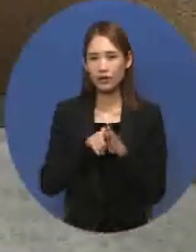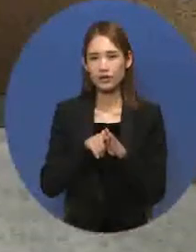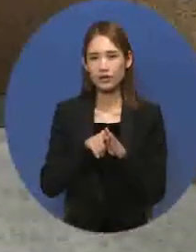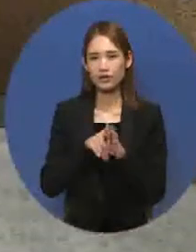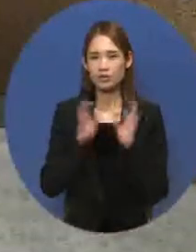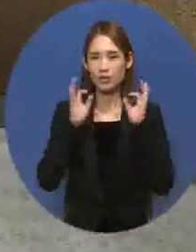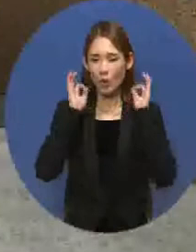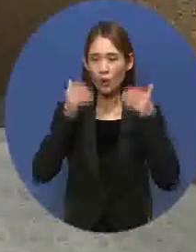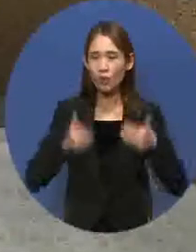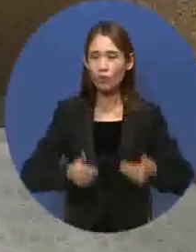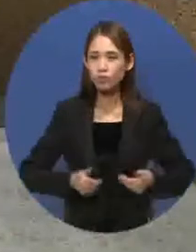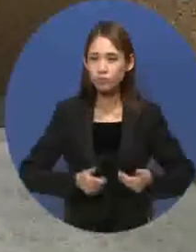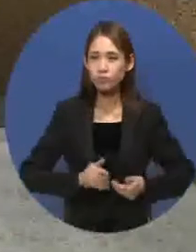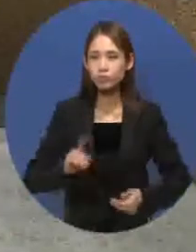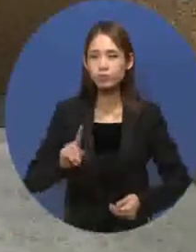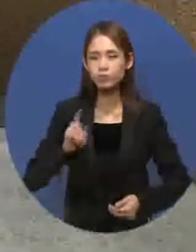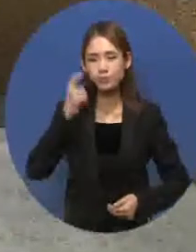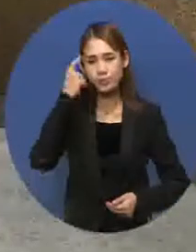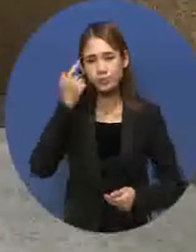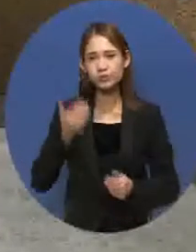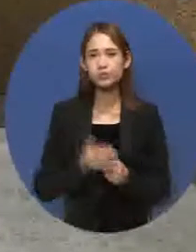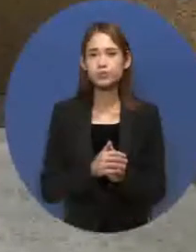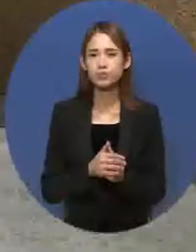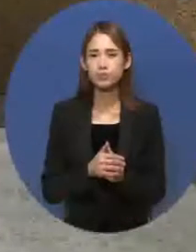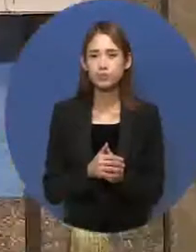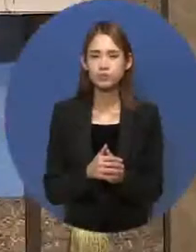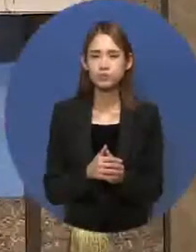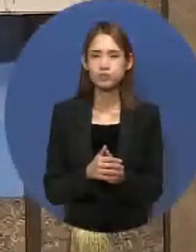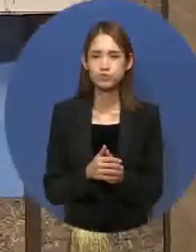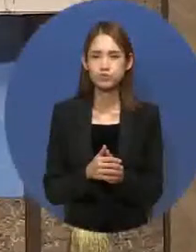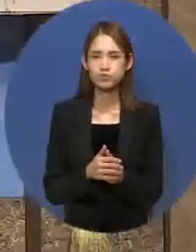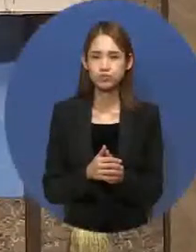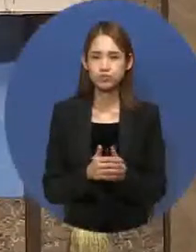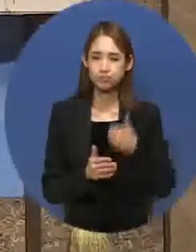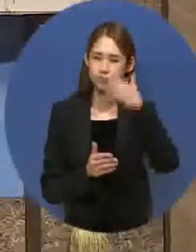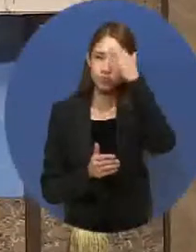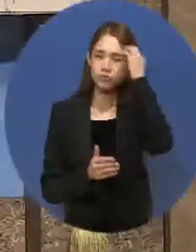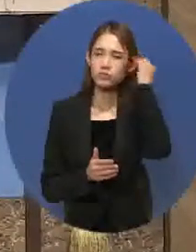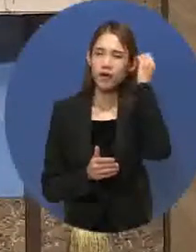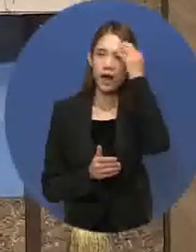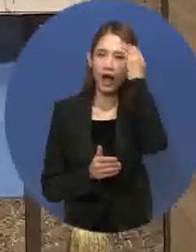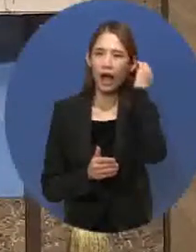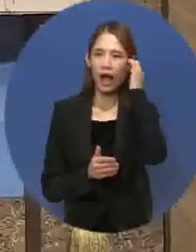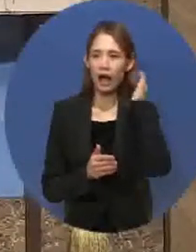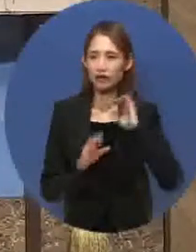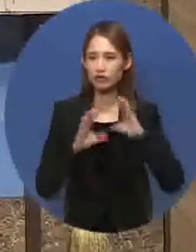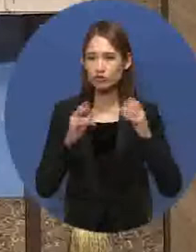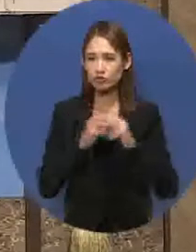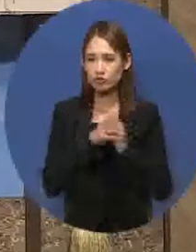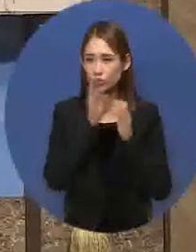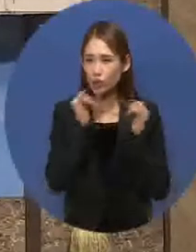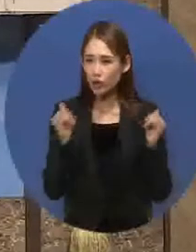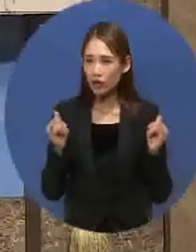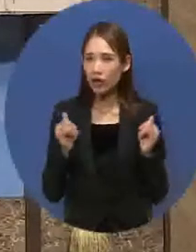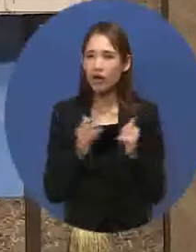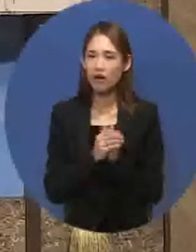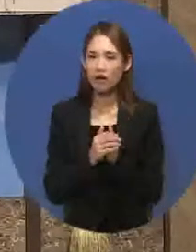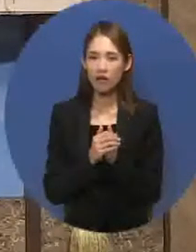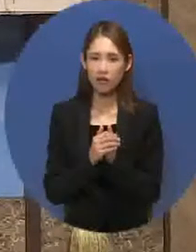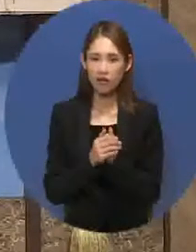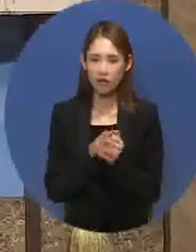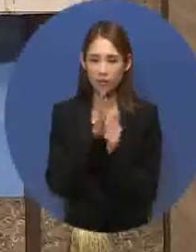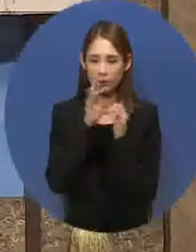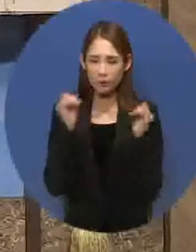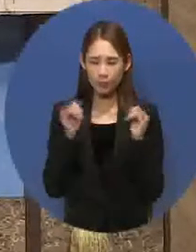어떤 노력이 필요하다고 보시나요? 예, 그러니까 우리나라 노인들이 그 모두 그